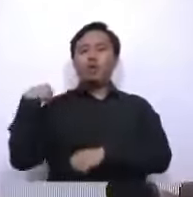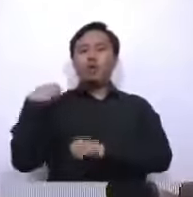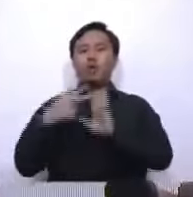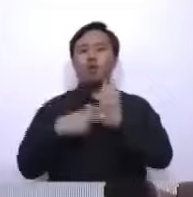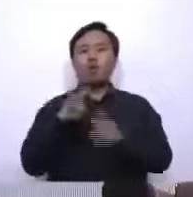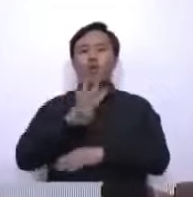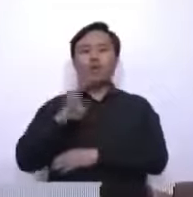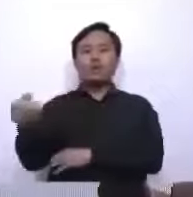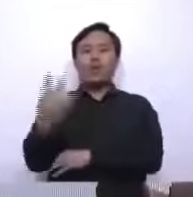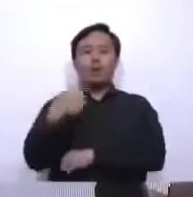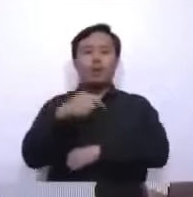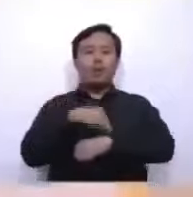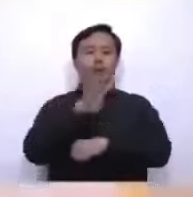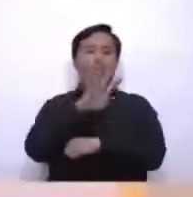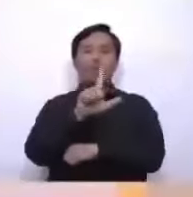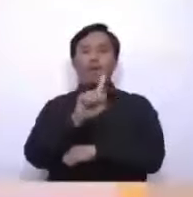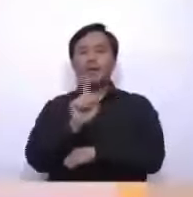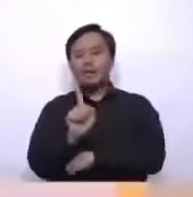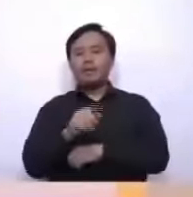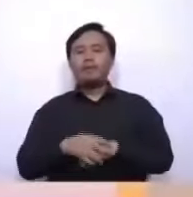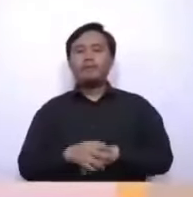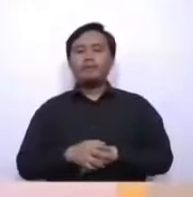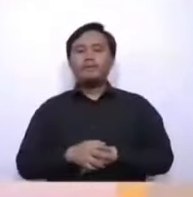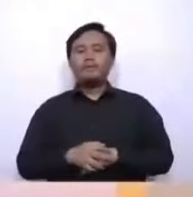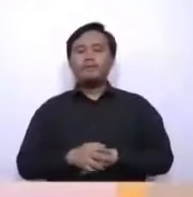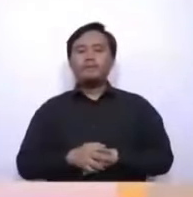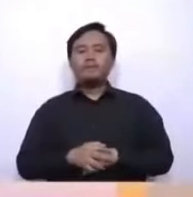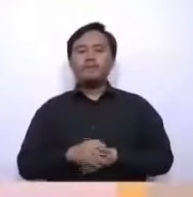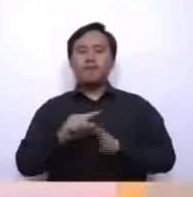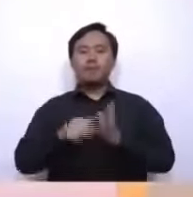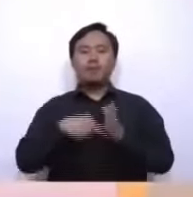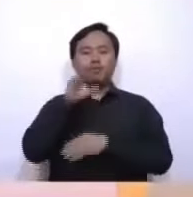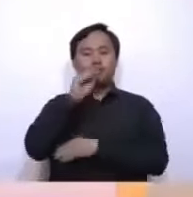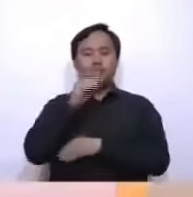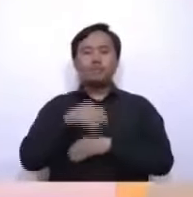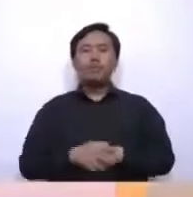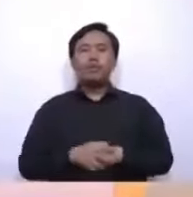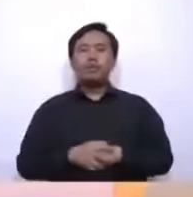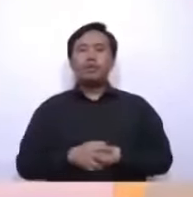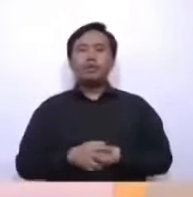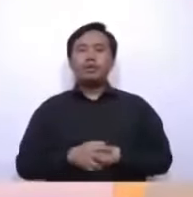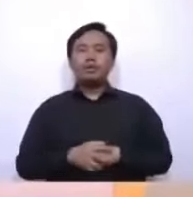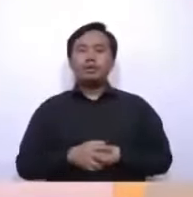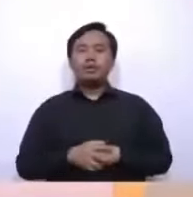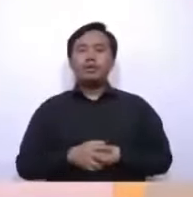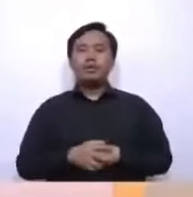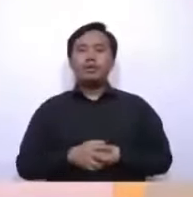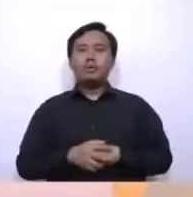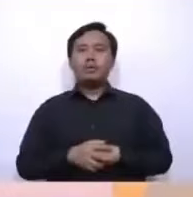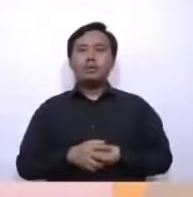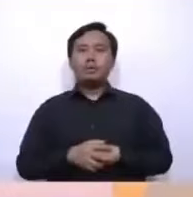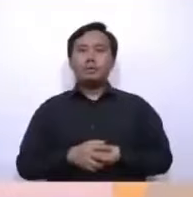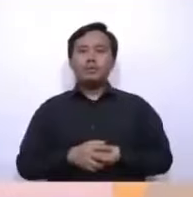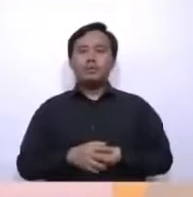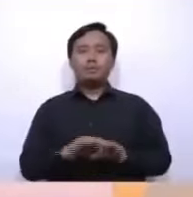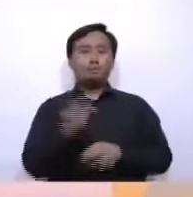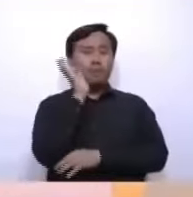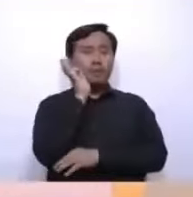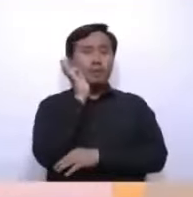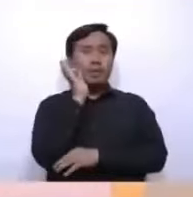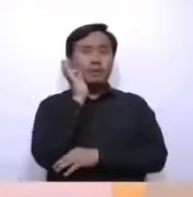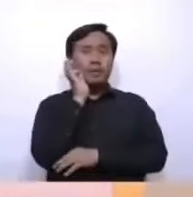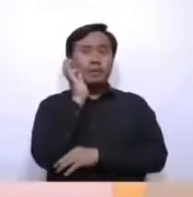menjawab pertanyaan dalam waktu 45 detik dihitung saat berbicara. Saya ingin bertanya nomor kepada nomor urut 4 Bapak, sekarang sudah 4. Sudah giliran maaf, untuk